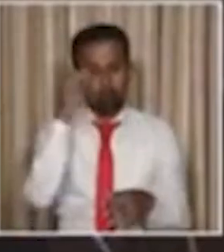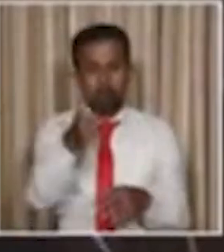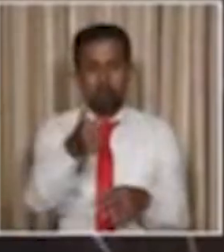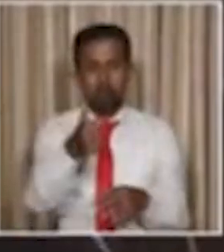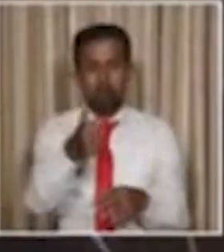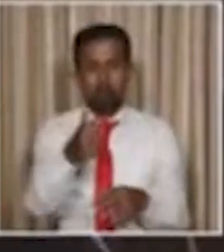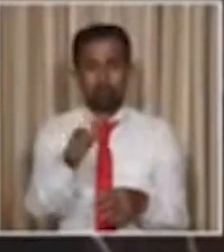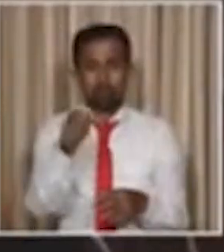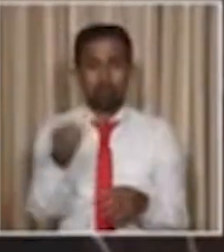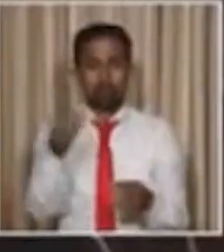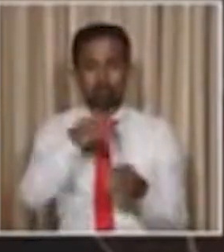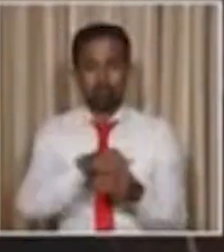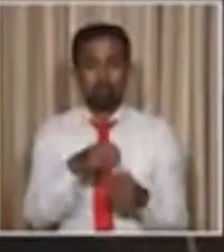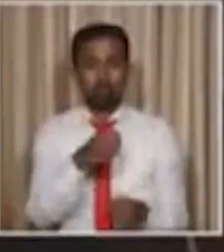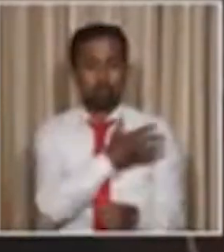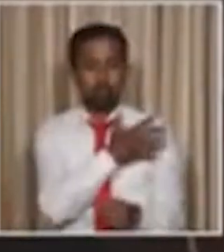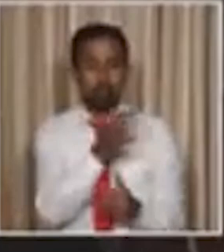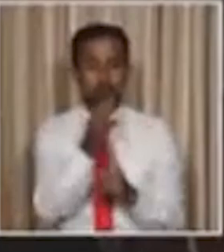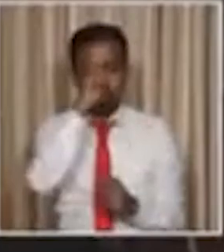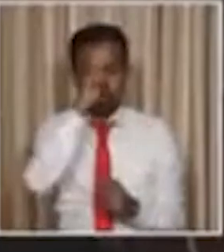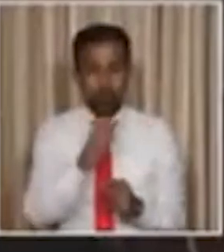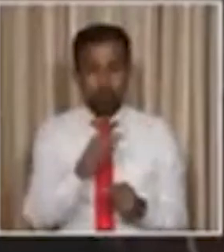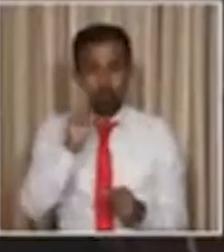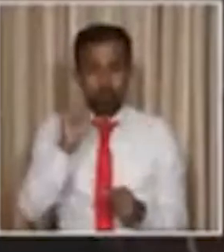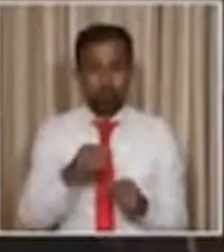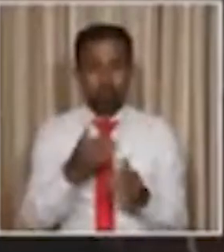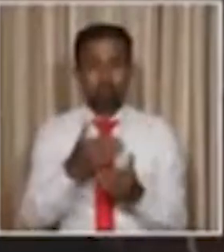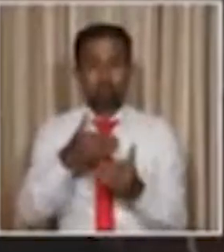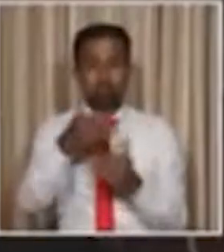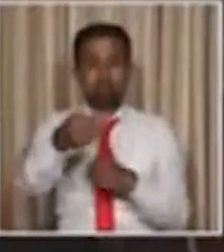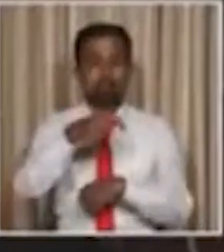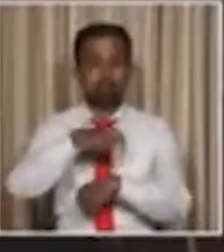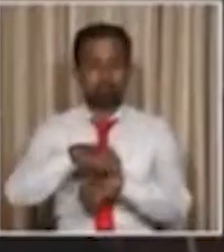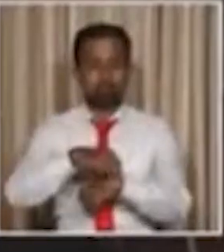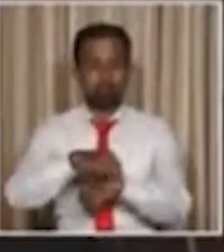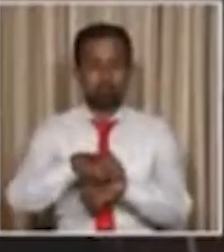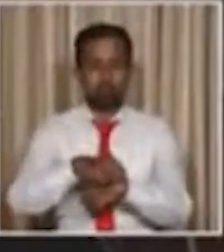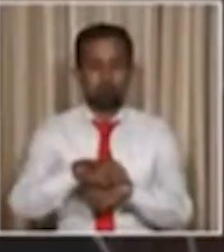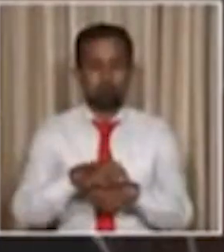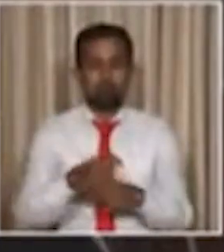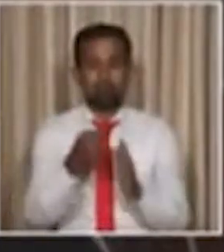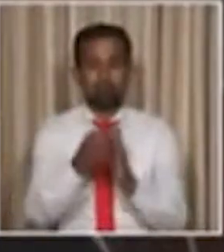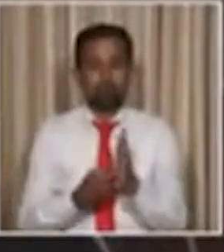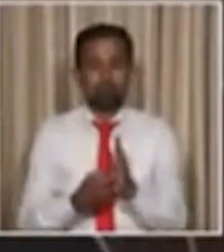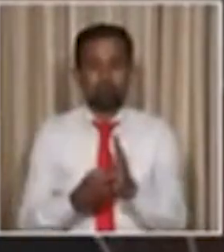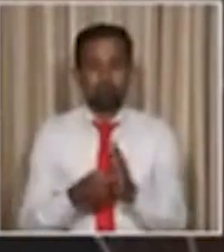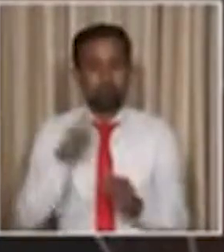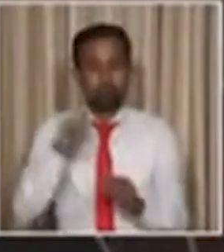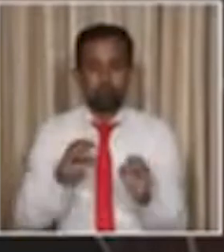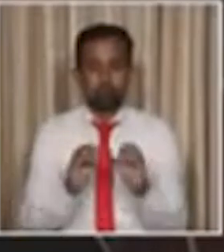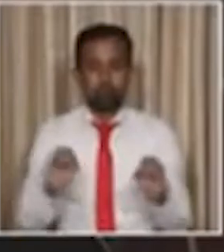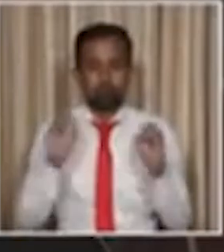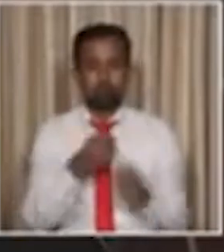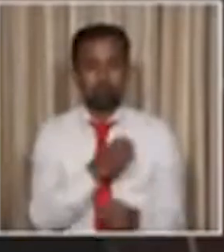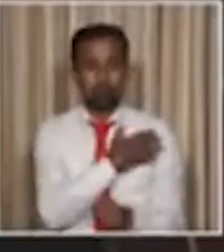හැබැයි එතුමා පත්ුනේ ගෝඨාභය රාජපක්ෂ ජනාධිපතිගේ ජනවරමේ ඉතිරි කාලය වෙනුවෙන්. එතුමාට එතුමාගේ ප්‍රතිපත්ති සම්බන්ධයෙන් ජනවරමක් නැහැ. එතුමාට